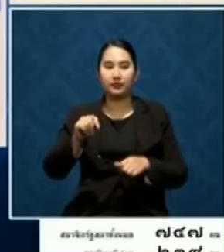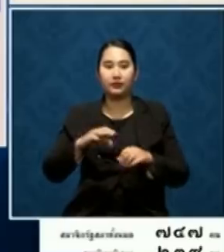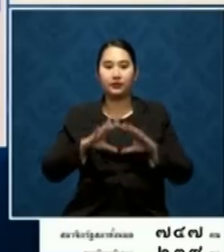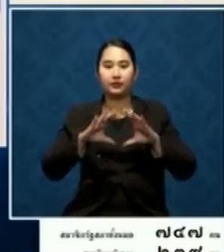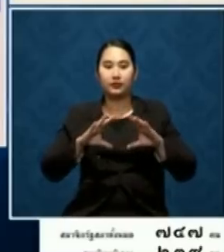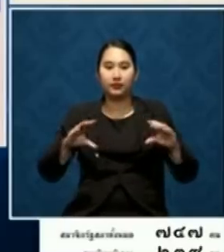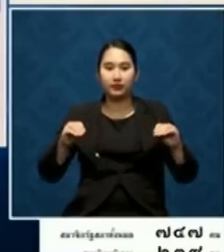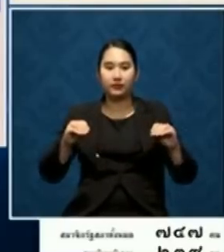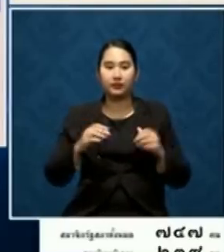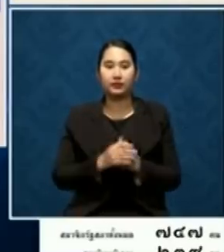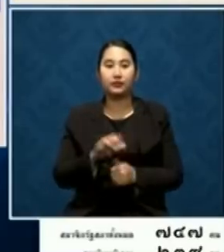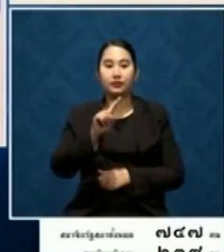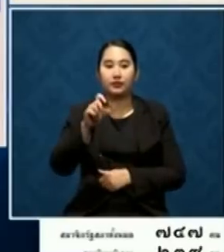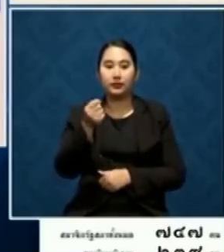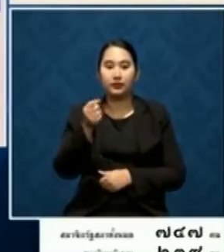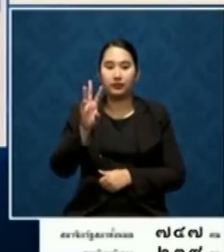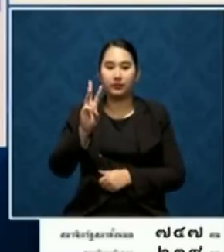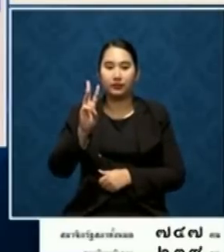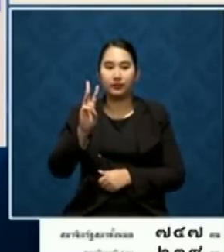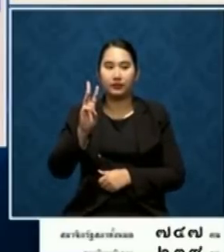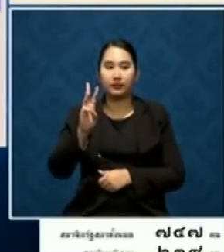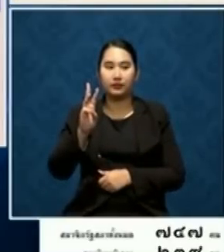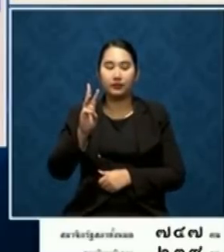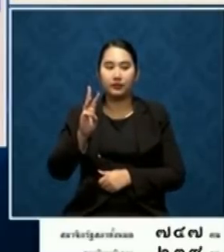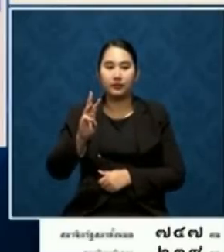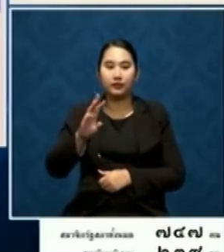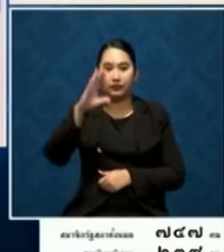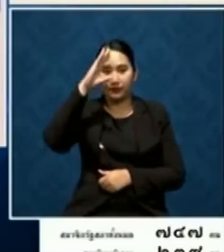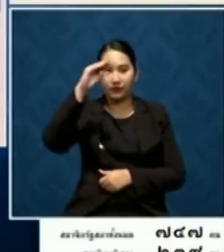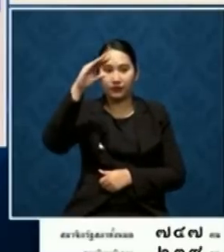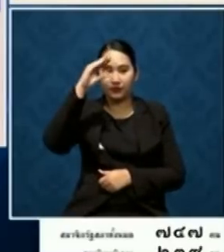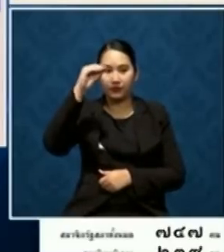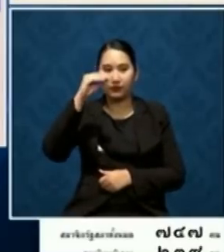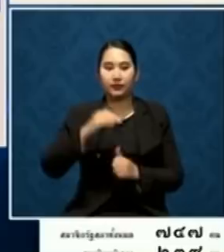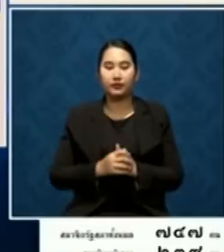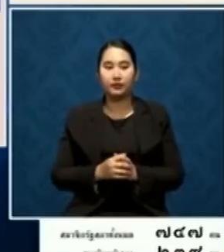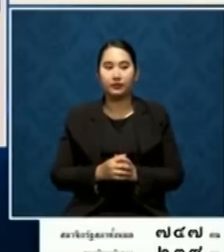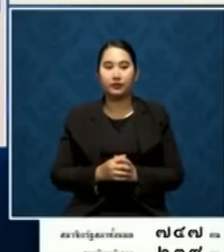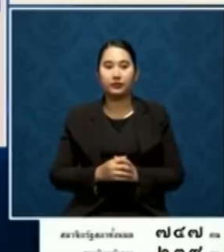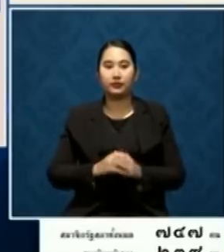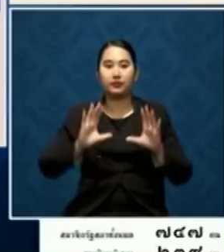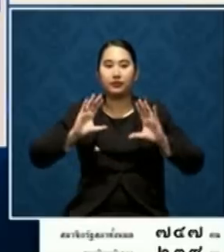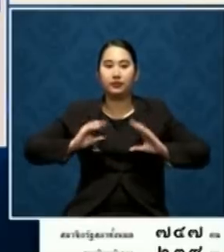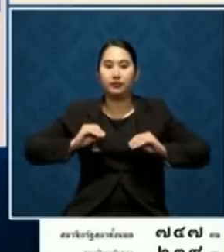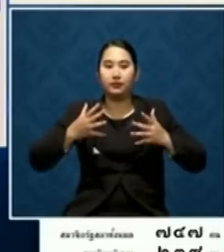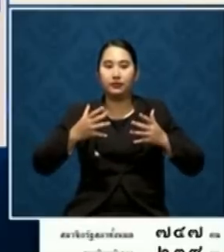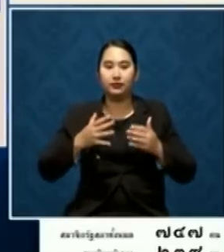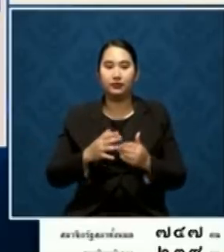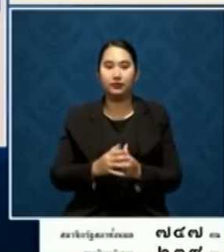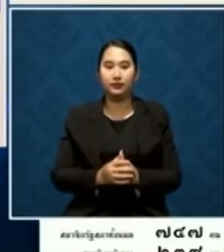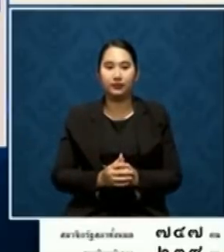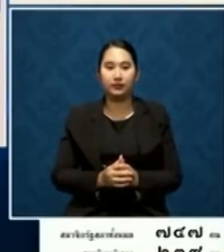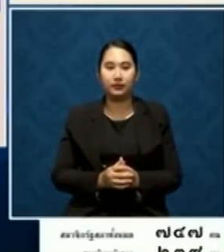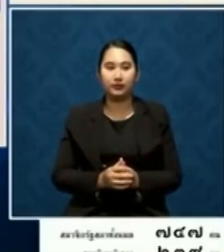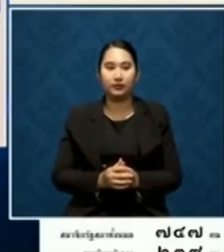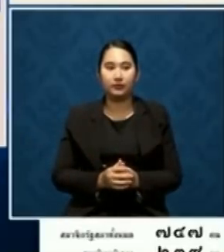ที่คุณเศรษฐาจะไม่ได้ด้วยซ้ำ ครับ ณเวลานี้มันมีโอกาสจะพลิกได้อีกไหม ก็ยังมีโอกาสตราบใดที่เรายังไม่เห็น60กว่าเสียงขึ้นไปนะ